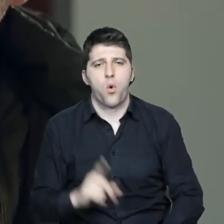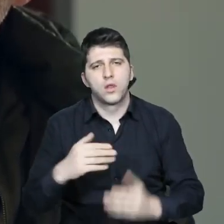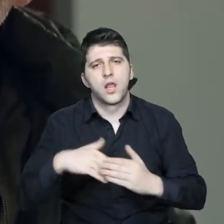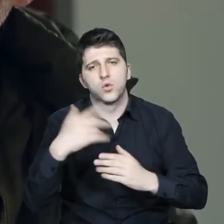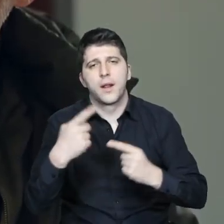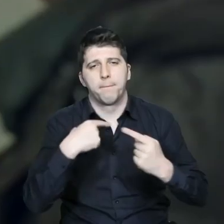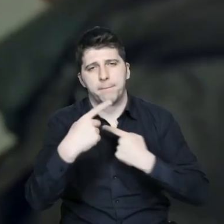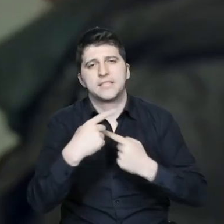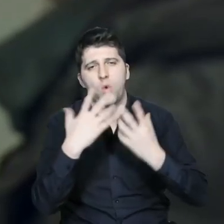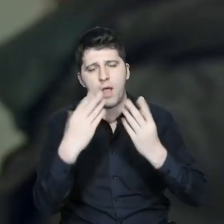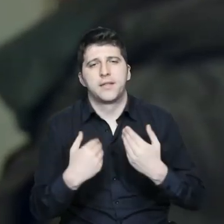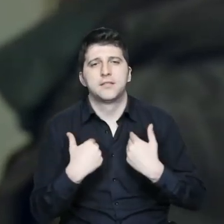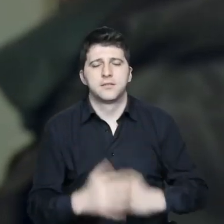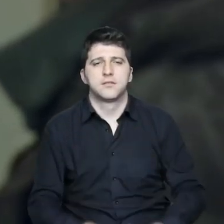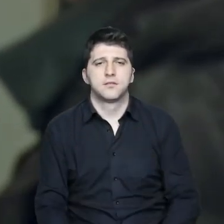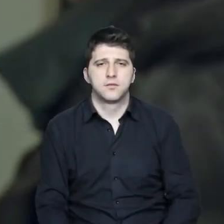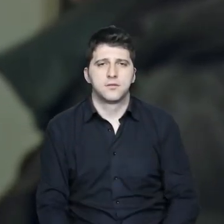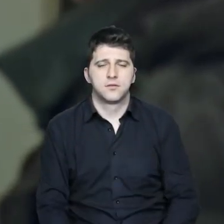biz olabiliriz.